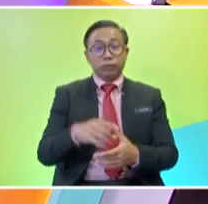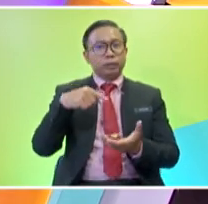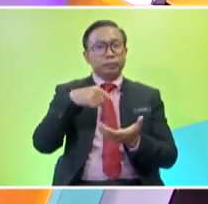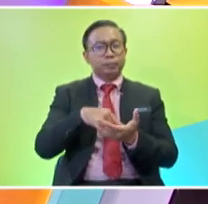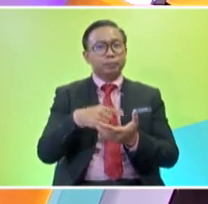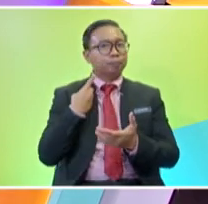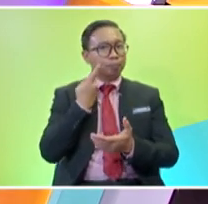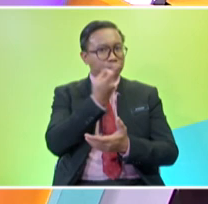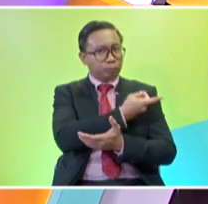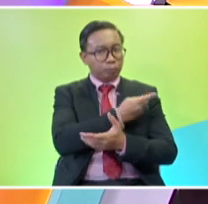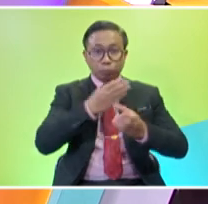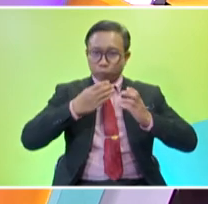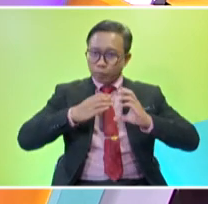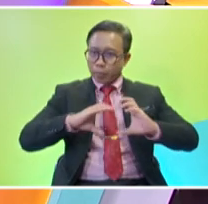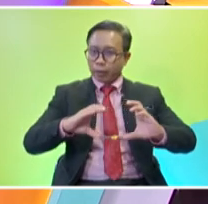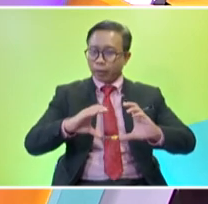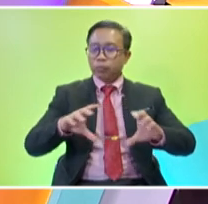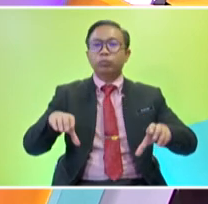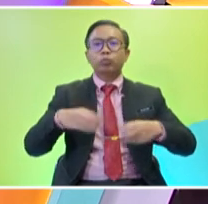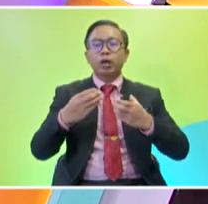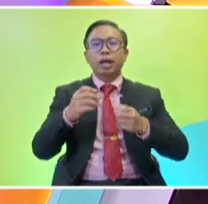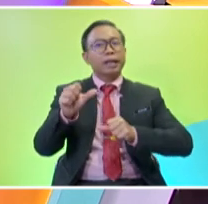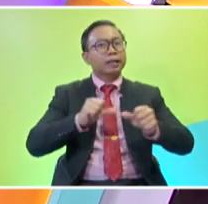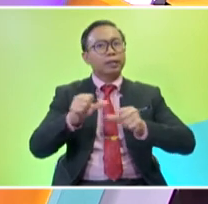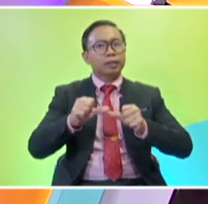kita coba laksanakan